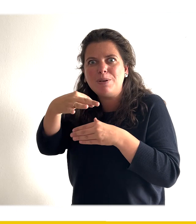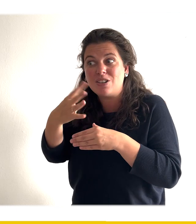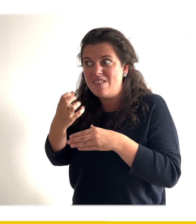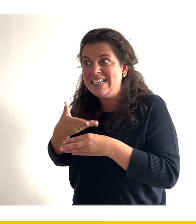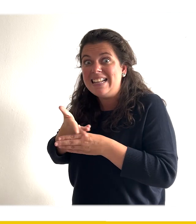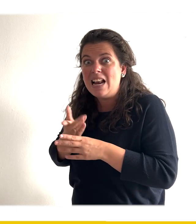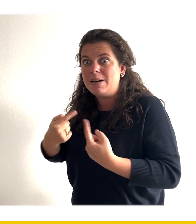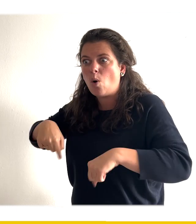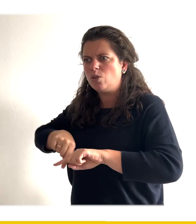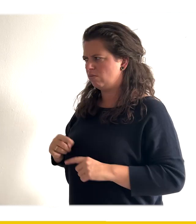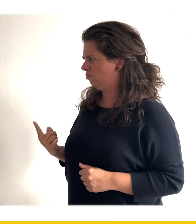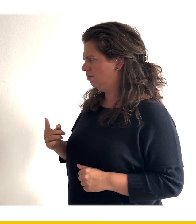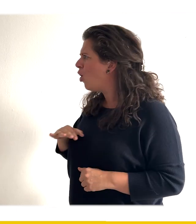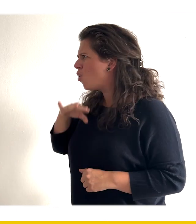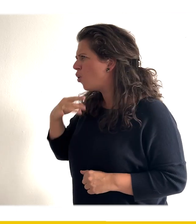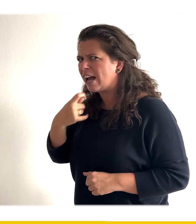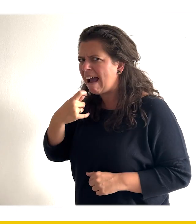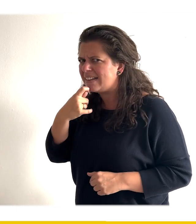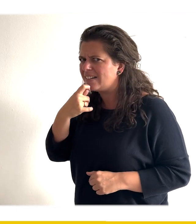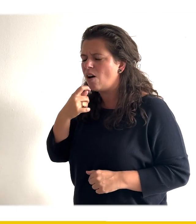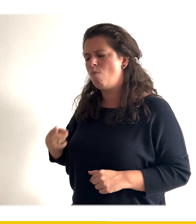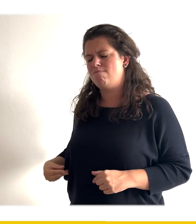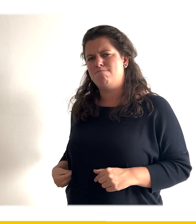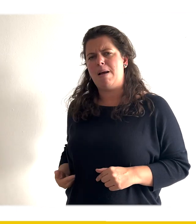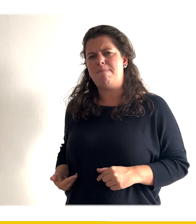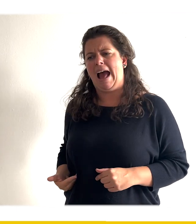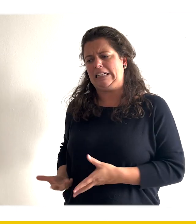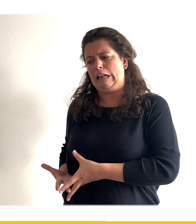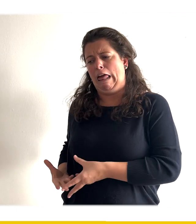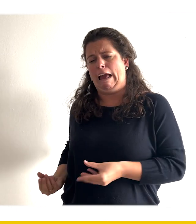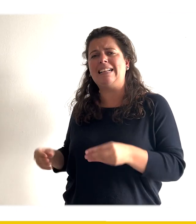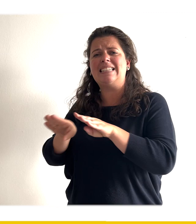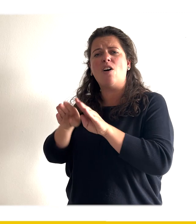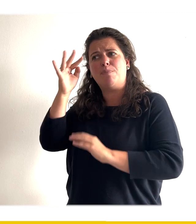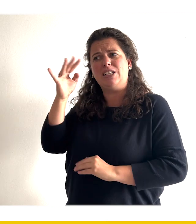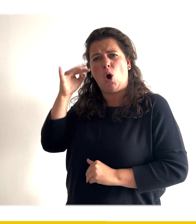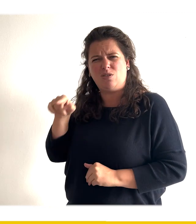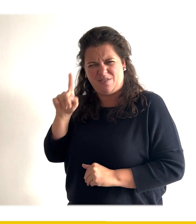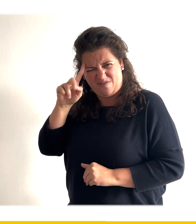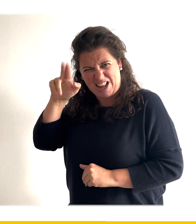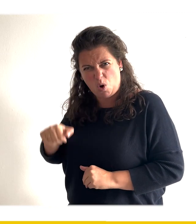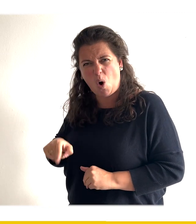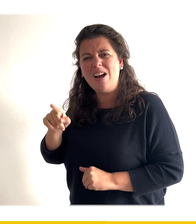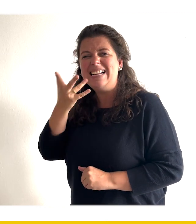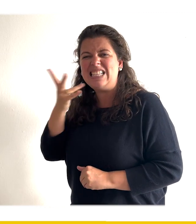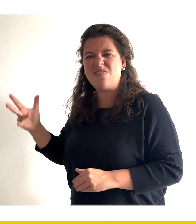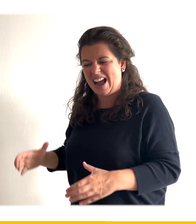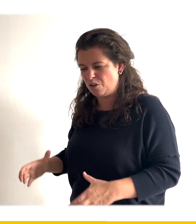steeds niet genoeg gegeten, Olly? Nou, mijn maag is net zo leeg als de waterput van Jozef. Helemaal leeg!